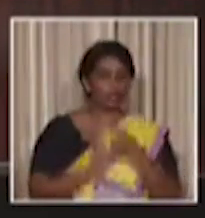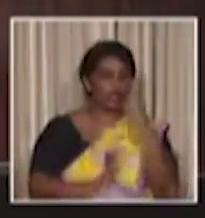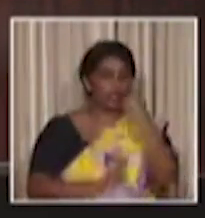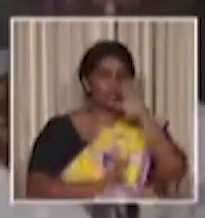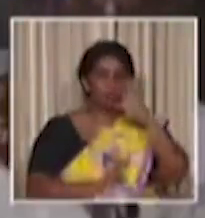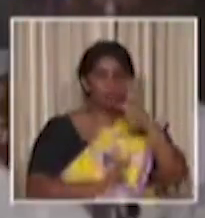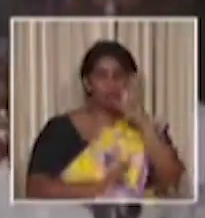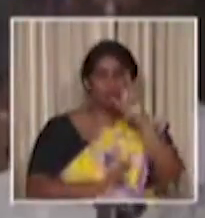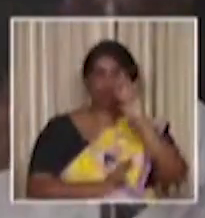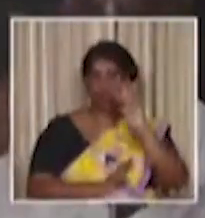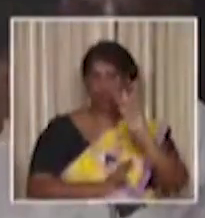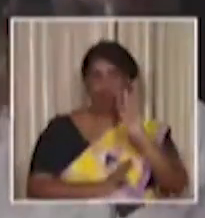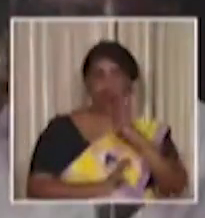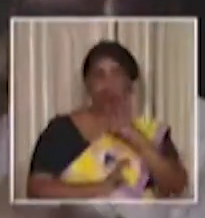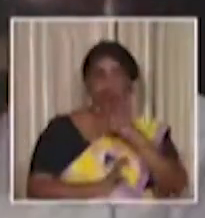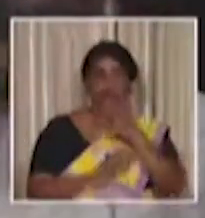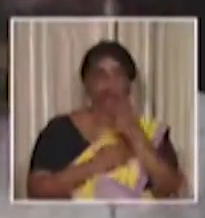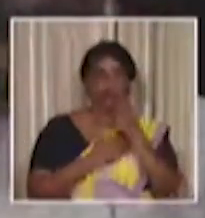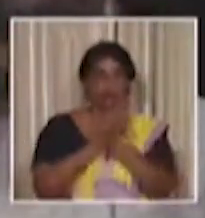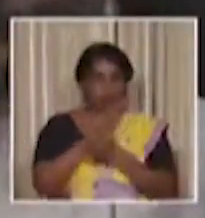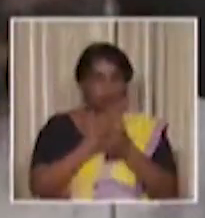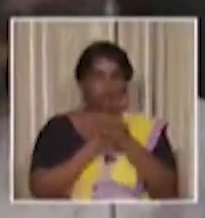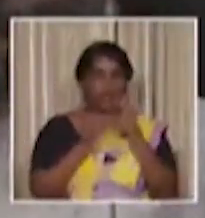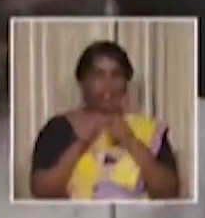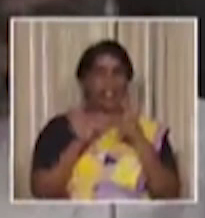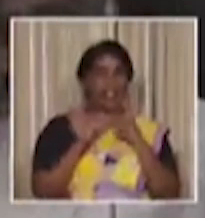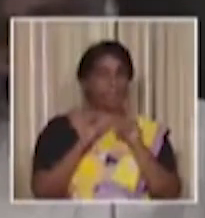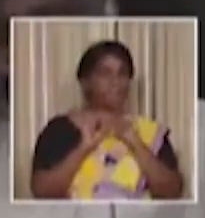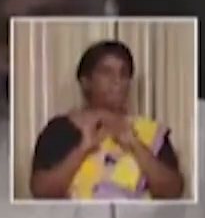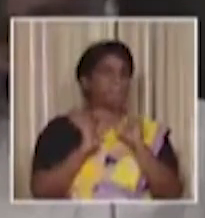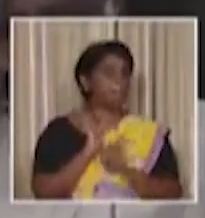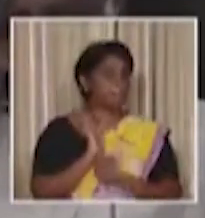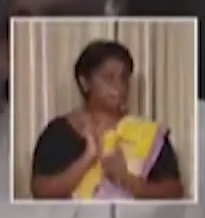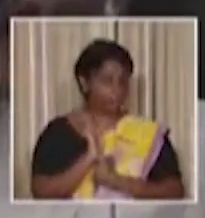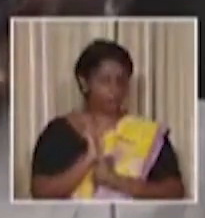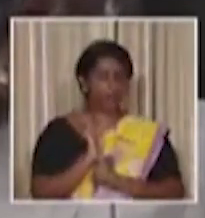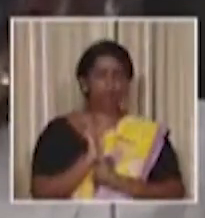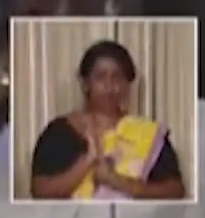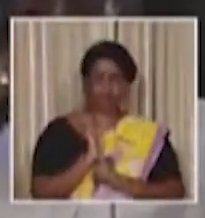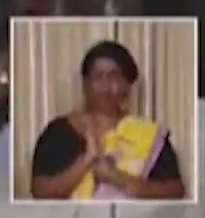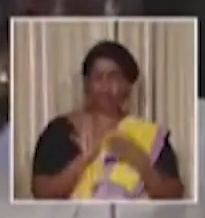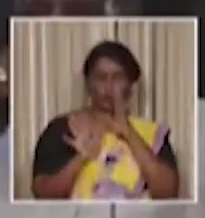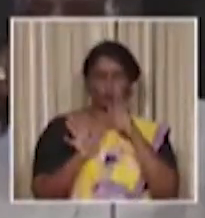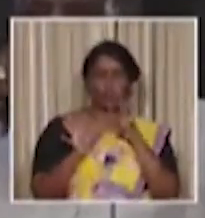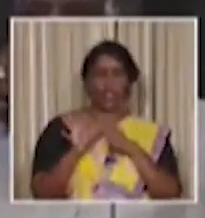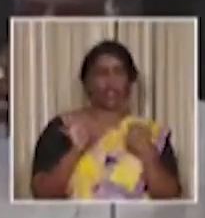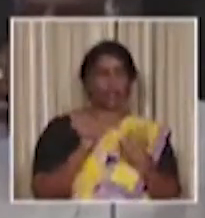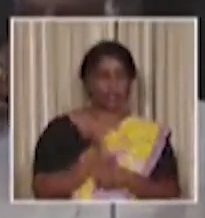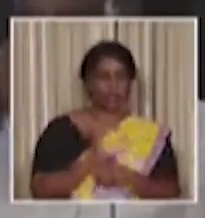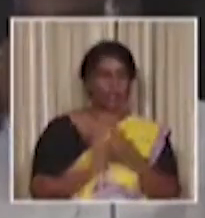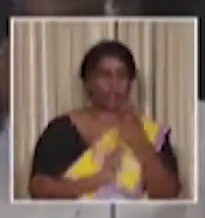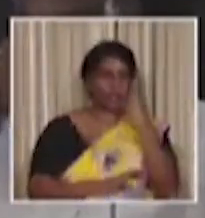1983 විෂ මත්ද්‍රව්‍ය අබින් පනත The Act Number Act of